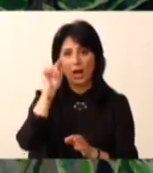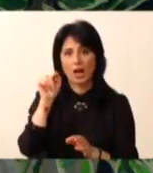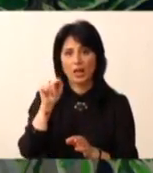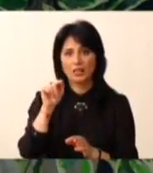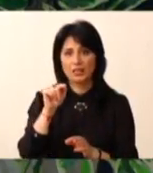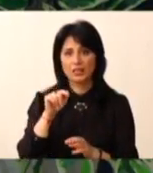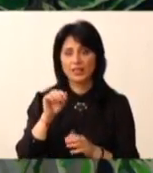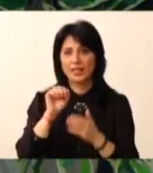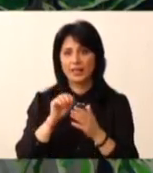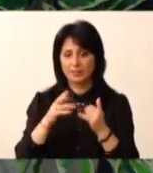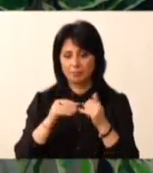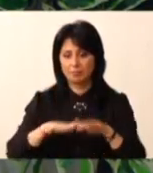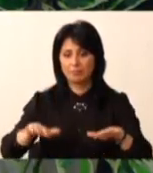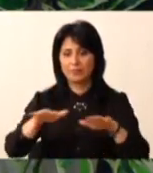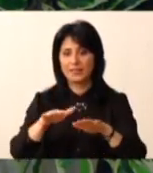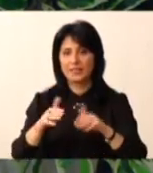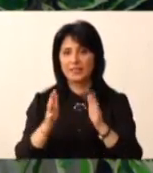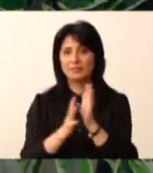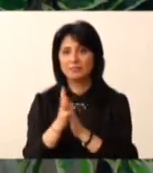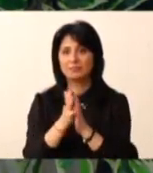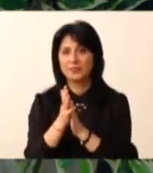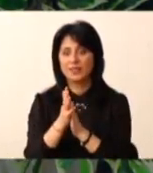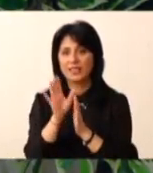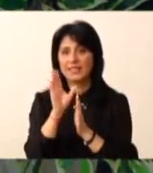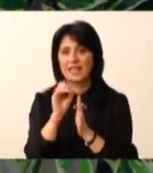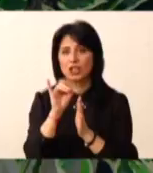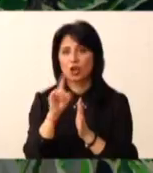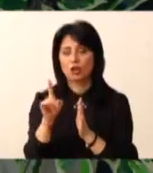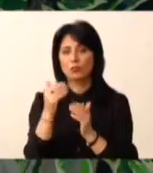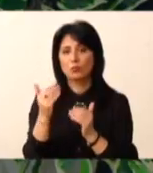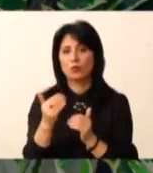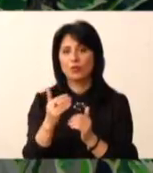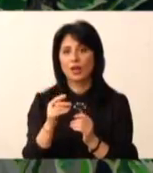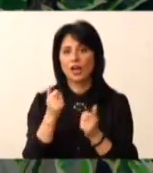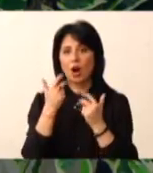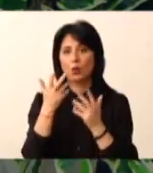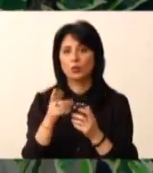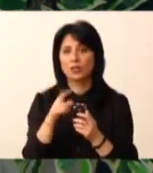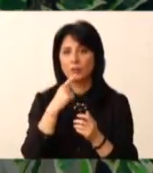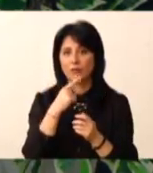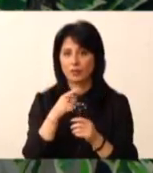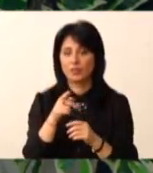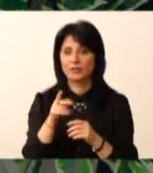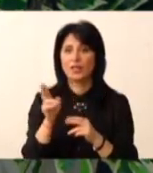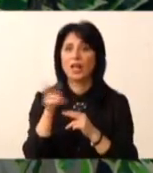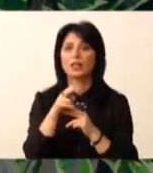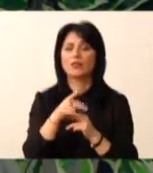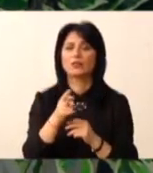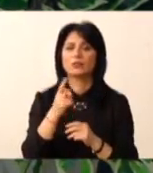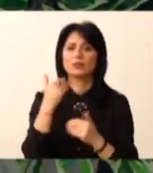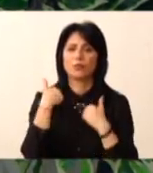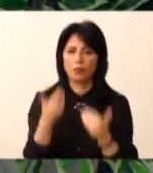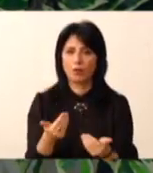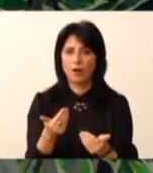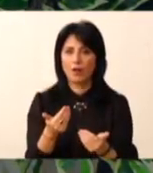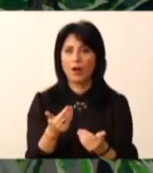რომ ნიადაგთან ახლოს მოზარდი მცენარეების სეზონური გარკვეული რაოდენობით, რასაკვირველი არა იმდენს შეიცავს, რამდენსაც